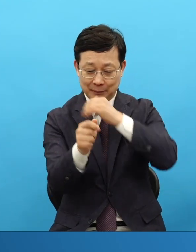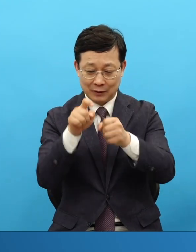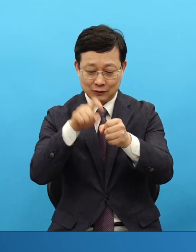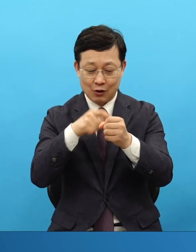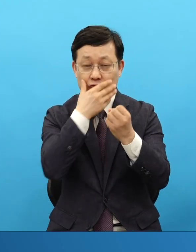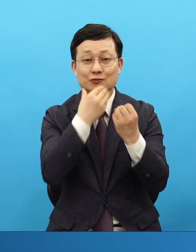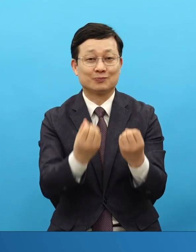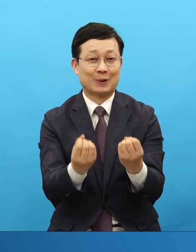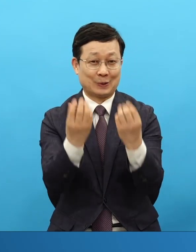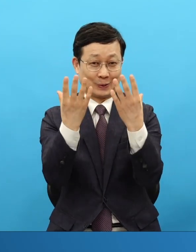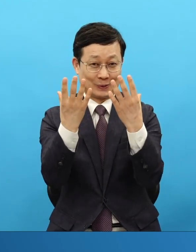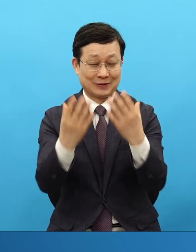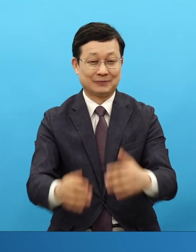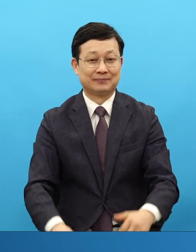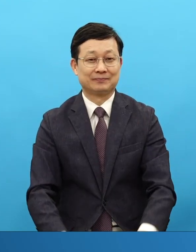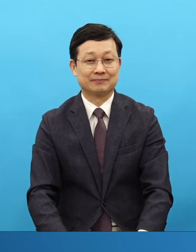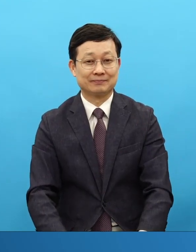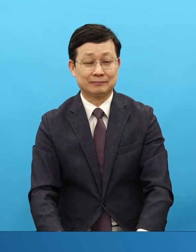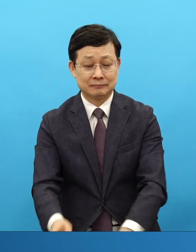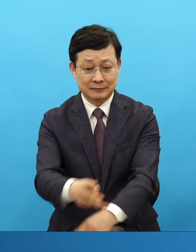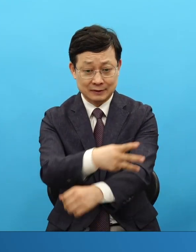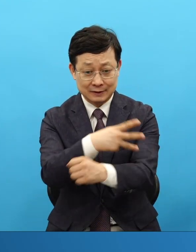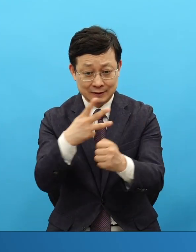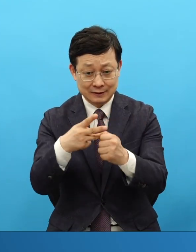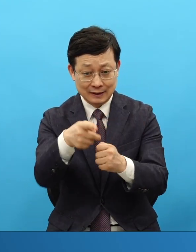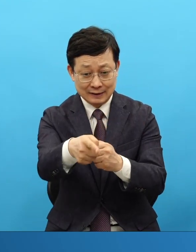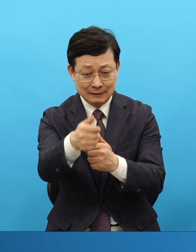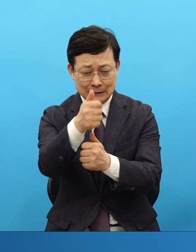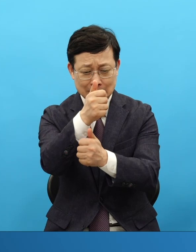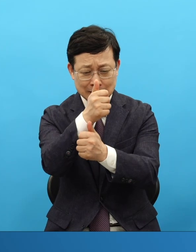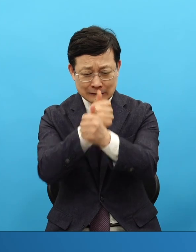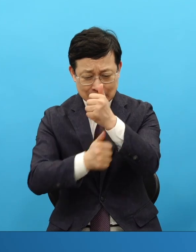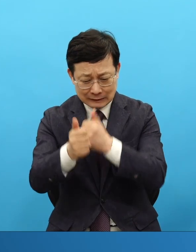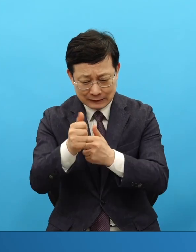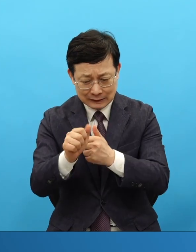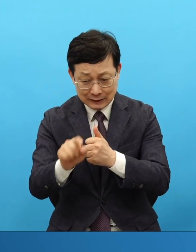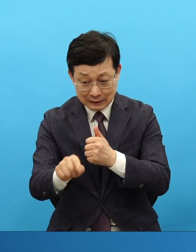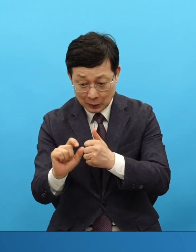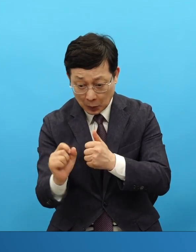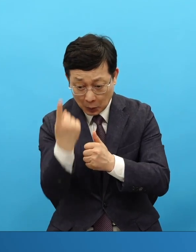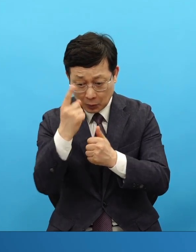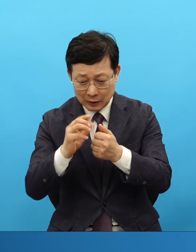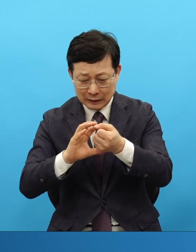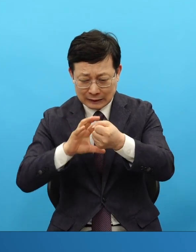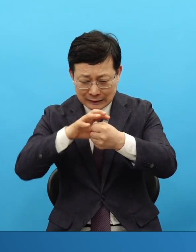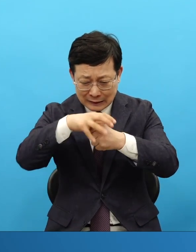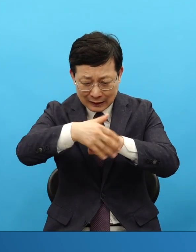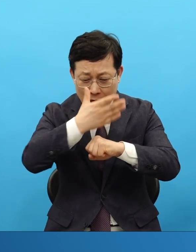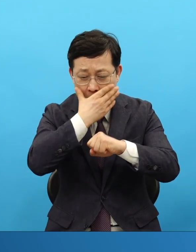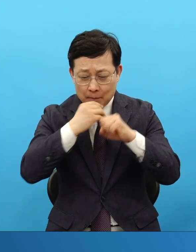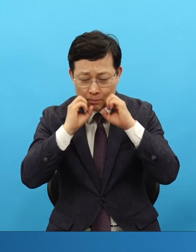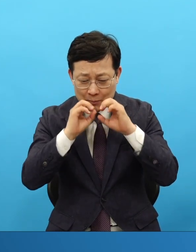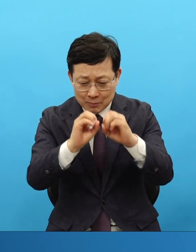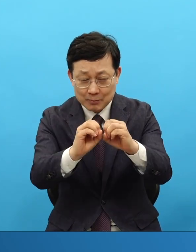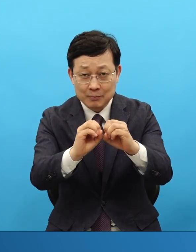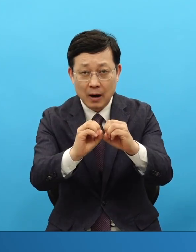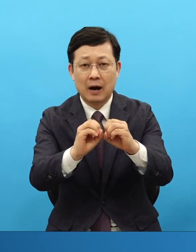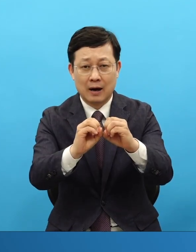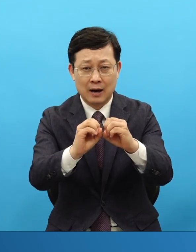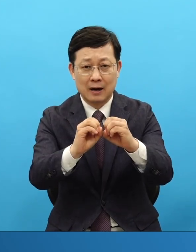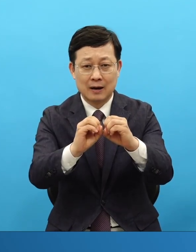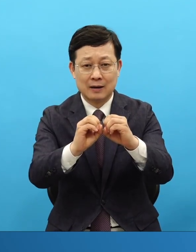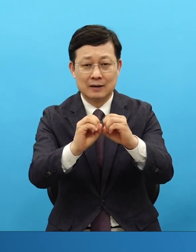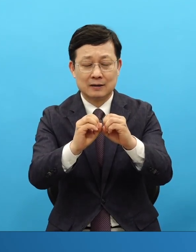blessing. 네 씨로 말미암아 열방이 복을 받을 것이다. It says through your seed the nations will be blessed.